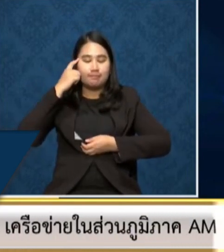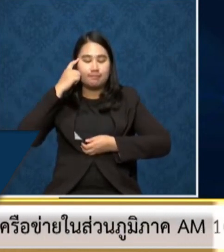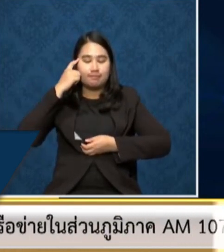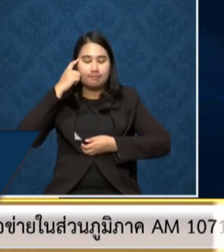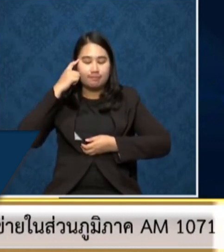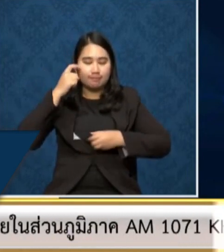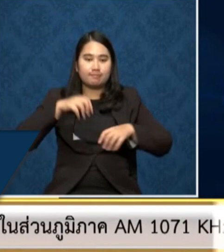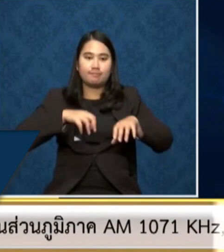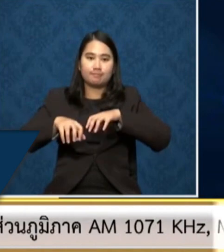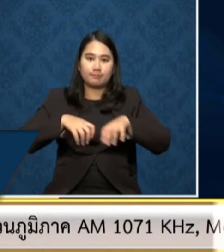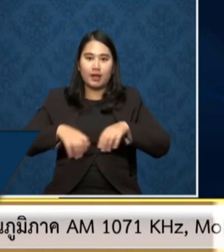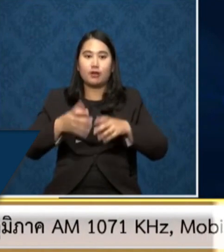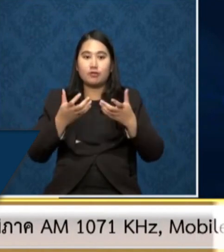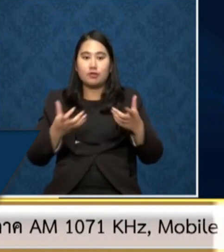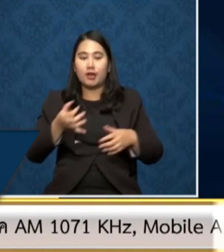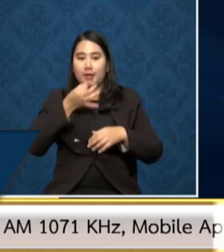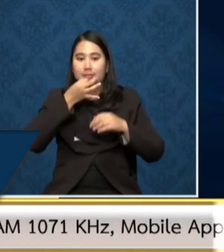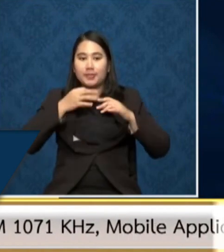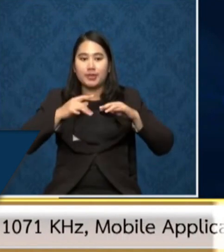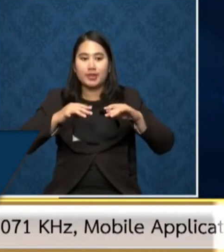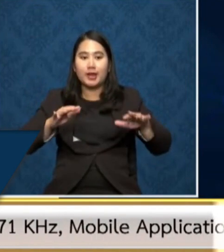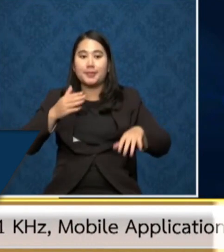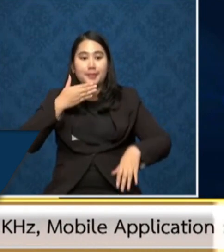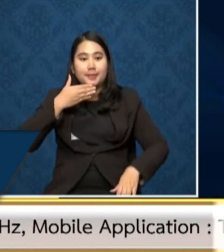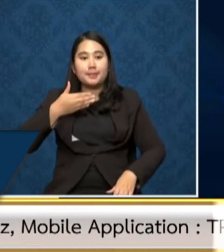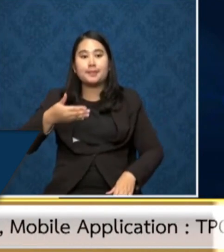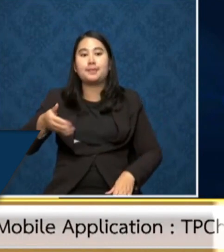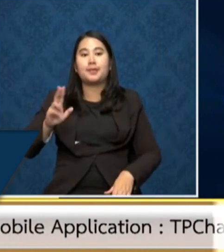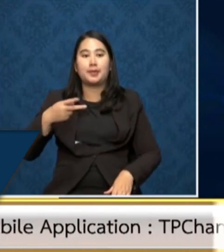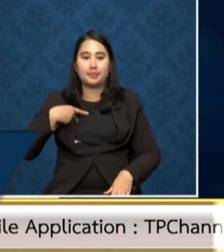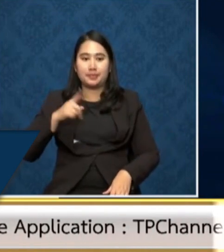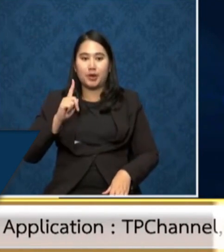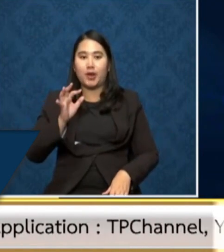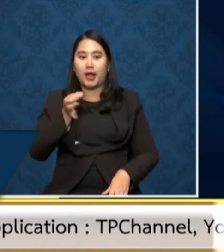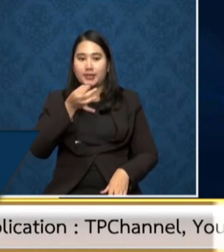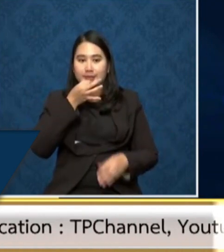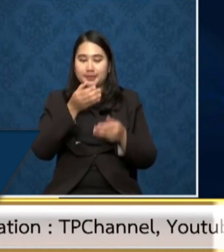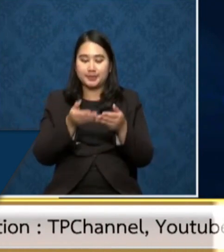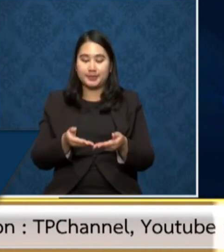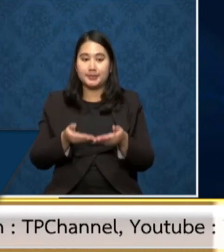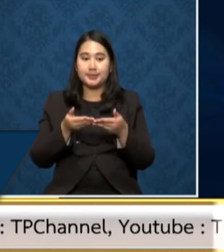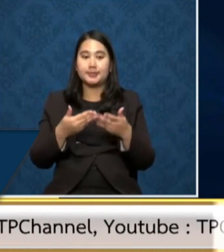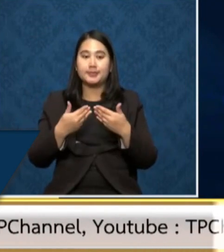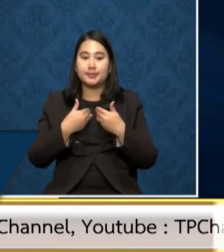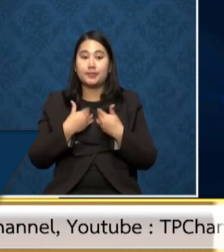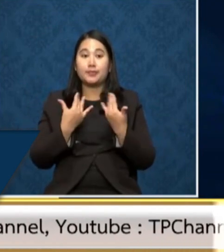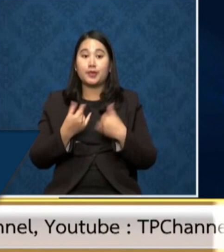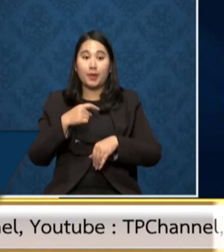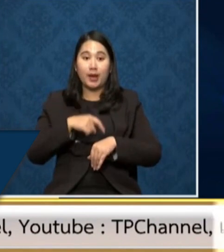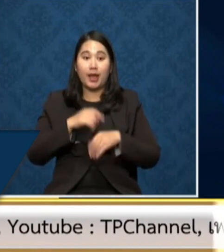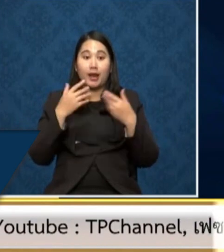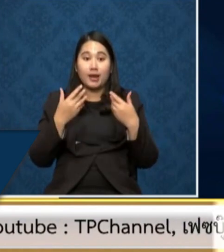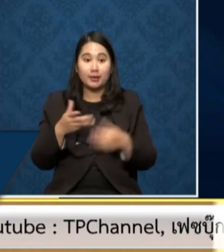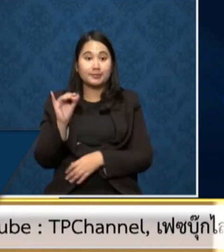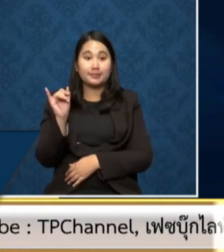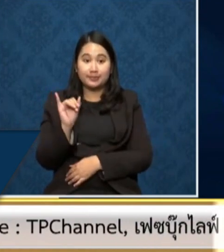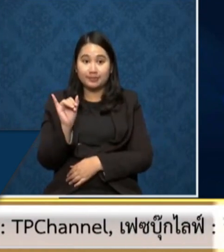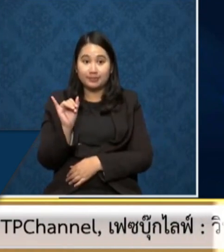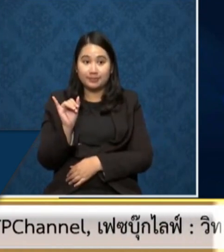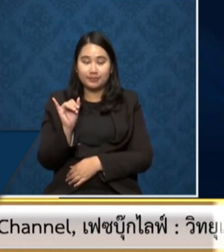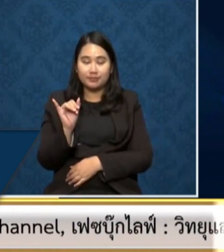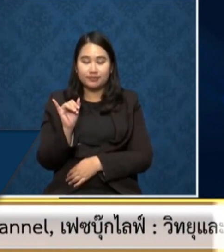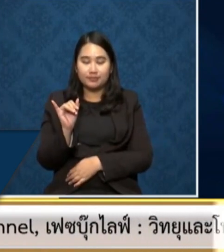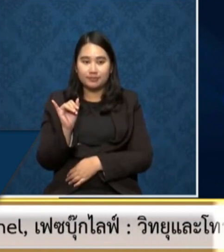ทรัพยากรสัตว์น้ำให้เกิดความยั่งยืนและประโยชน์สูงสุดในอาชีพประมงถึงเวลาแล้วหรือยังคะที่